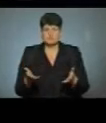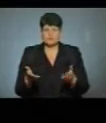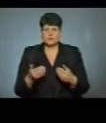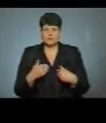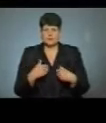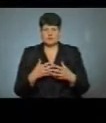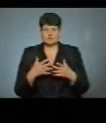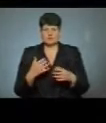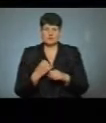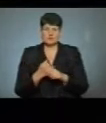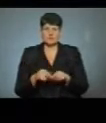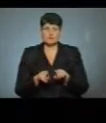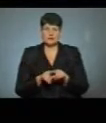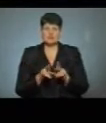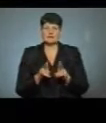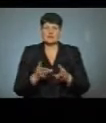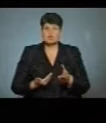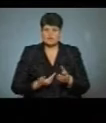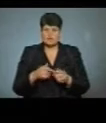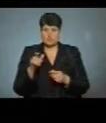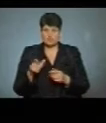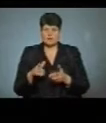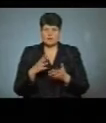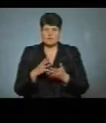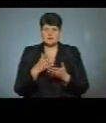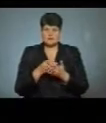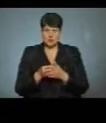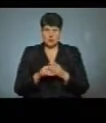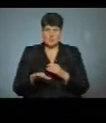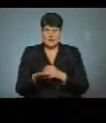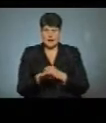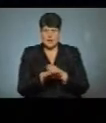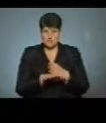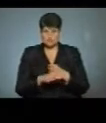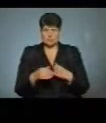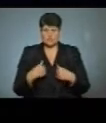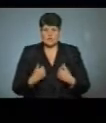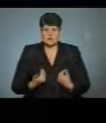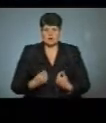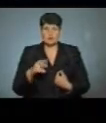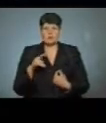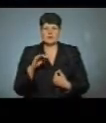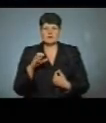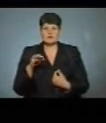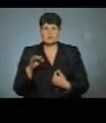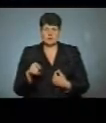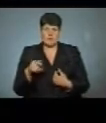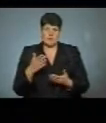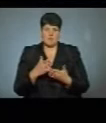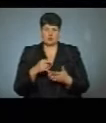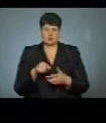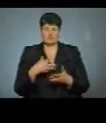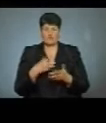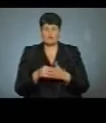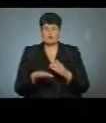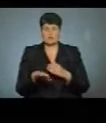основному зроблено так, що там, де живе людина, там і має свою ділянку. Тому я живу на Листопадові, я маю тут ділянку свою. Так